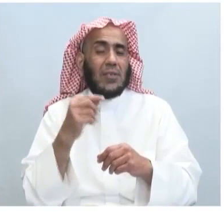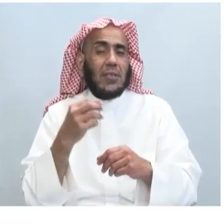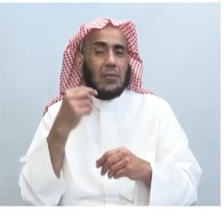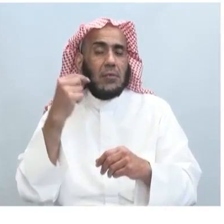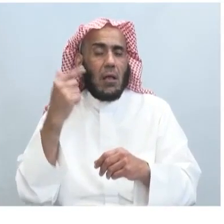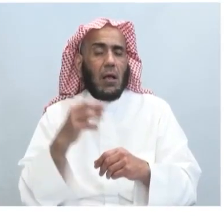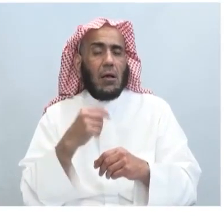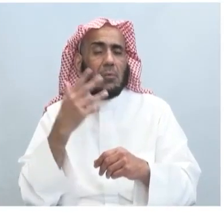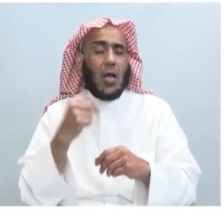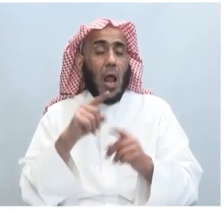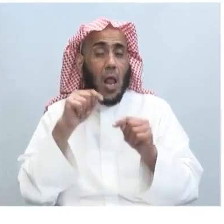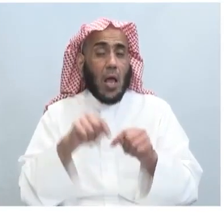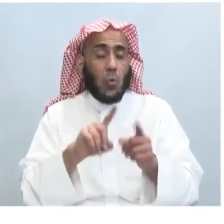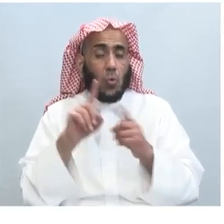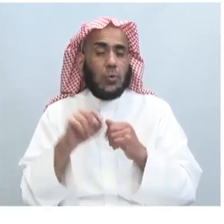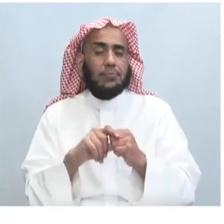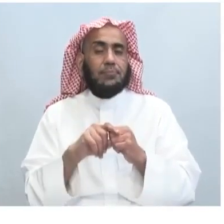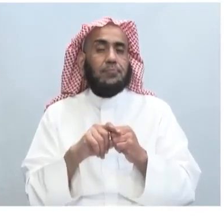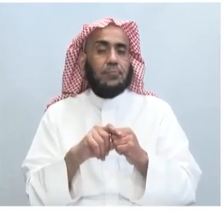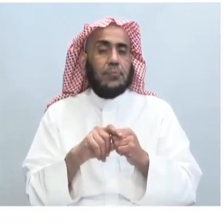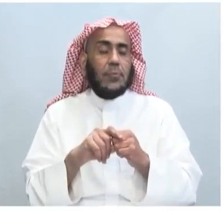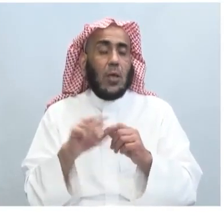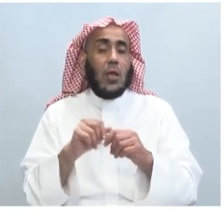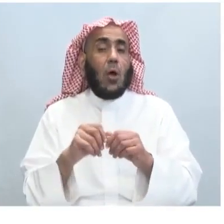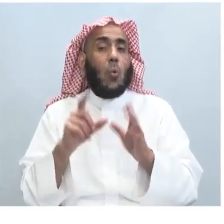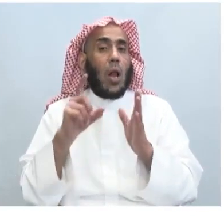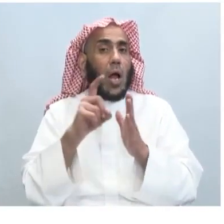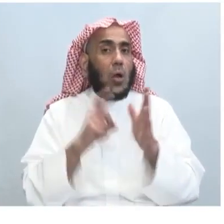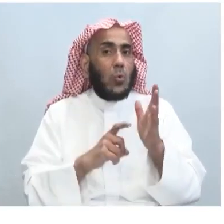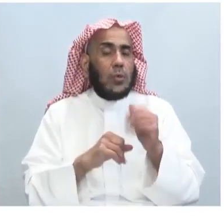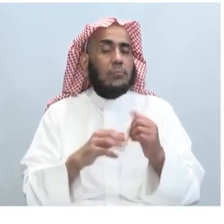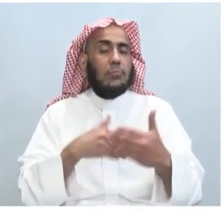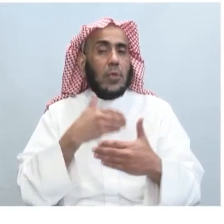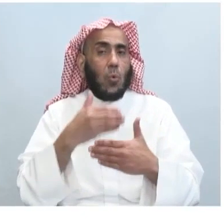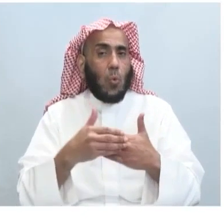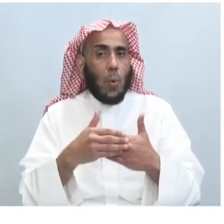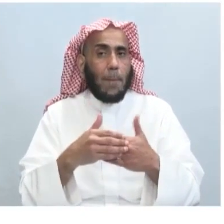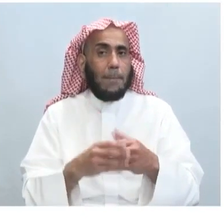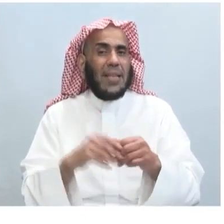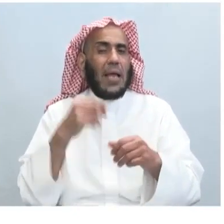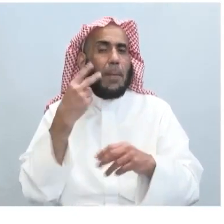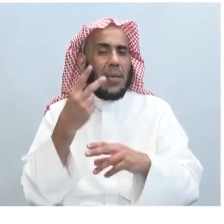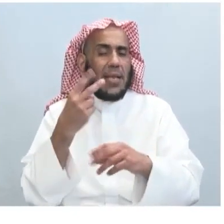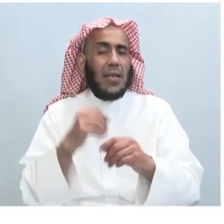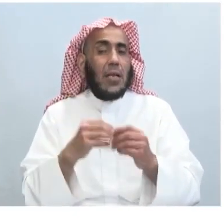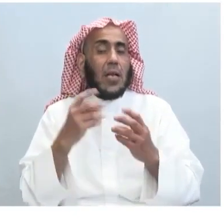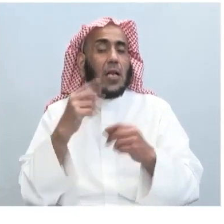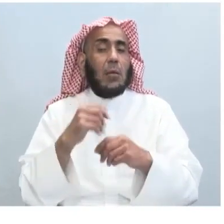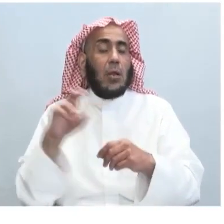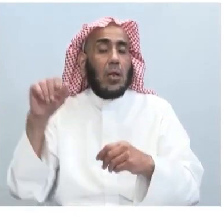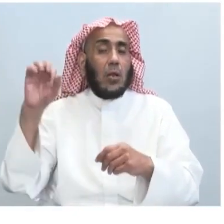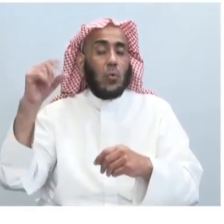1.75 الان انظر هذا هو القانون سنقوم بتربيع القيمه لديد